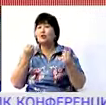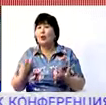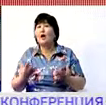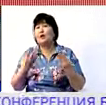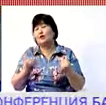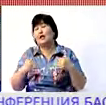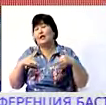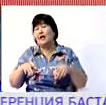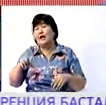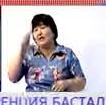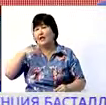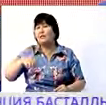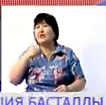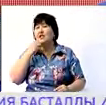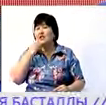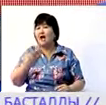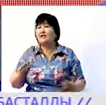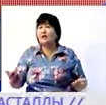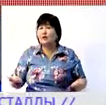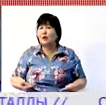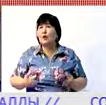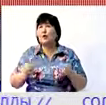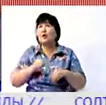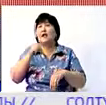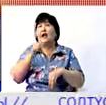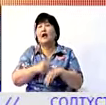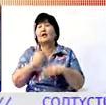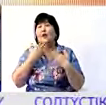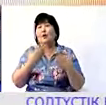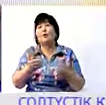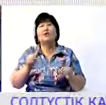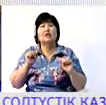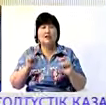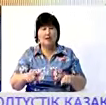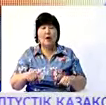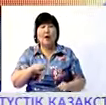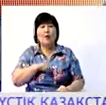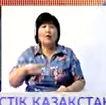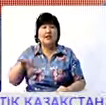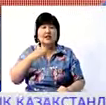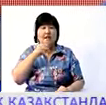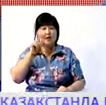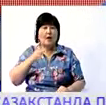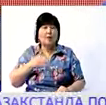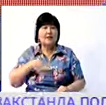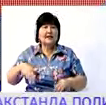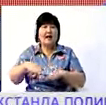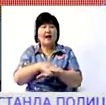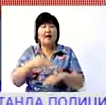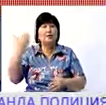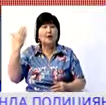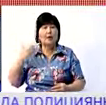өтуі еліміздегі жақсы тұрмыс пен тұрақтылықтың анық көріністері десе болады. Өздеріңіз жақсы білесіздер, біздің халқымыздың